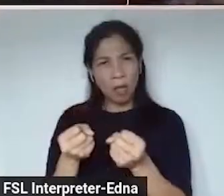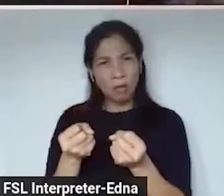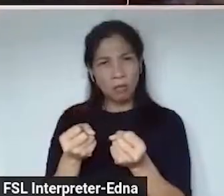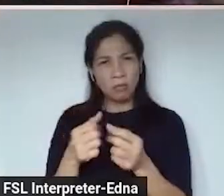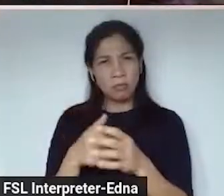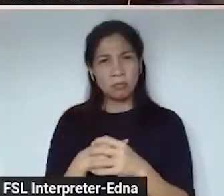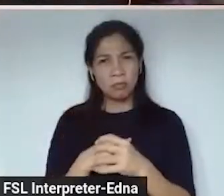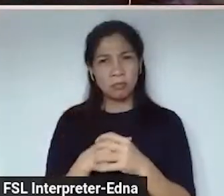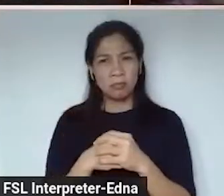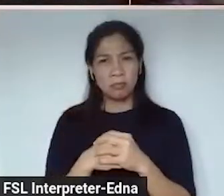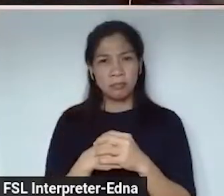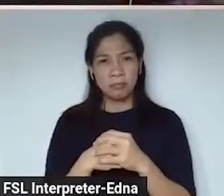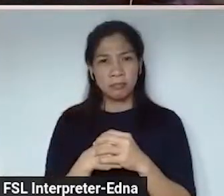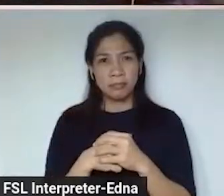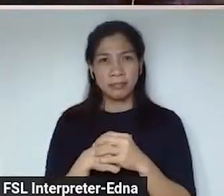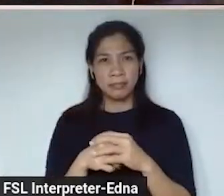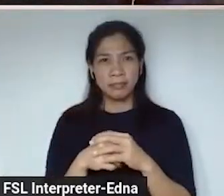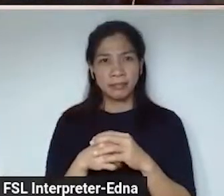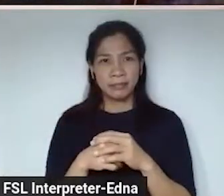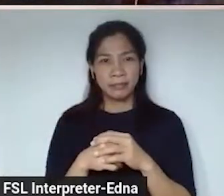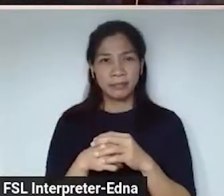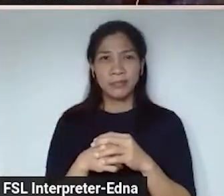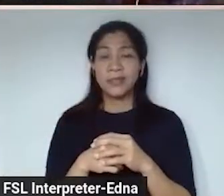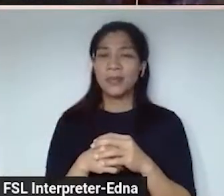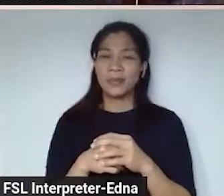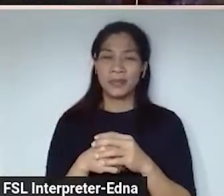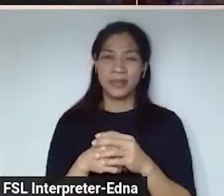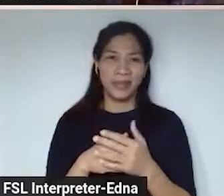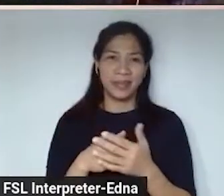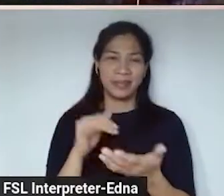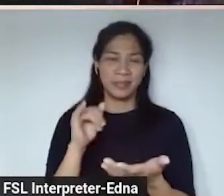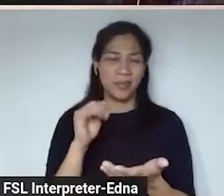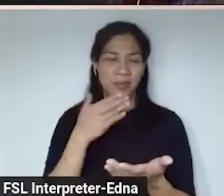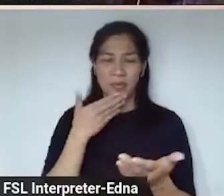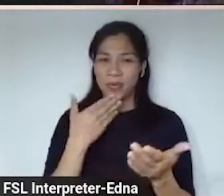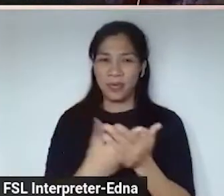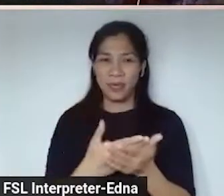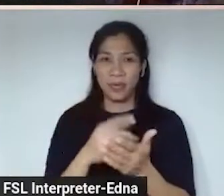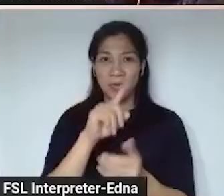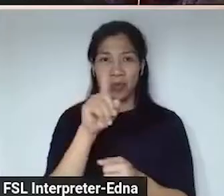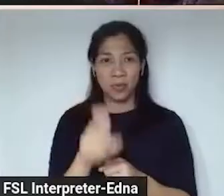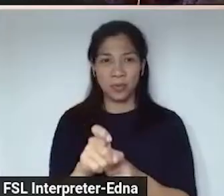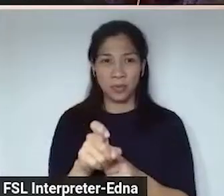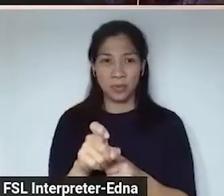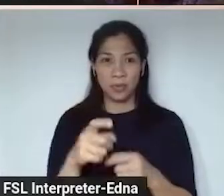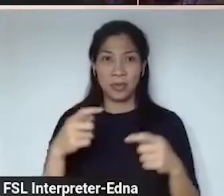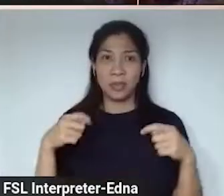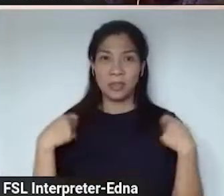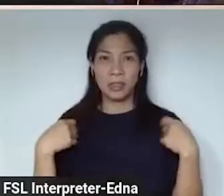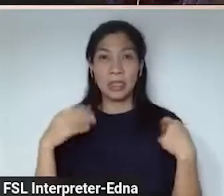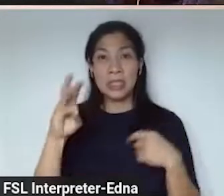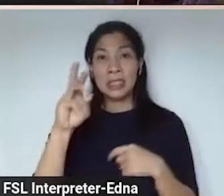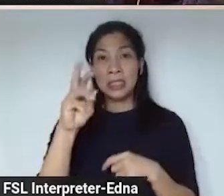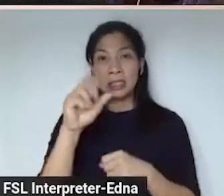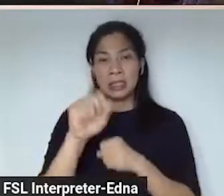Ms. Edel, that's a very good question. Kasi noon, I was a teenager. I was 16 years old, you